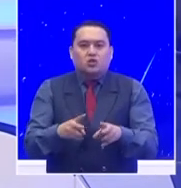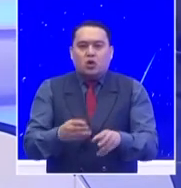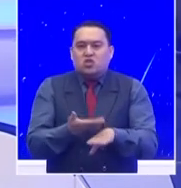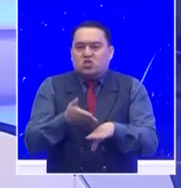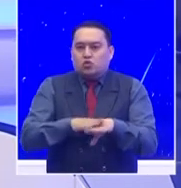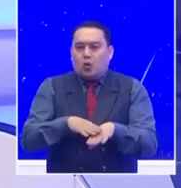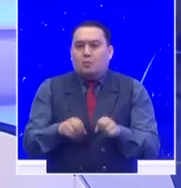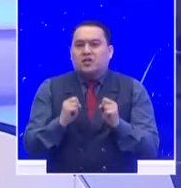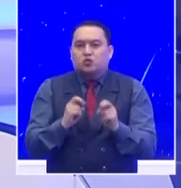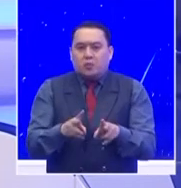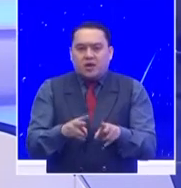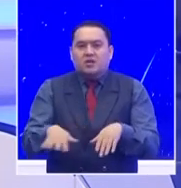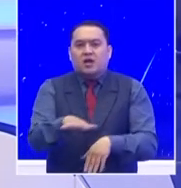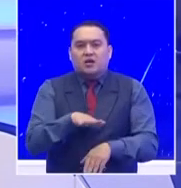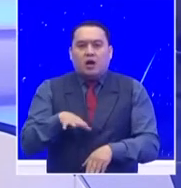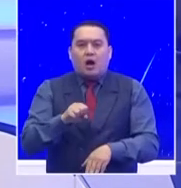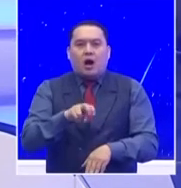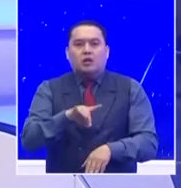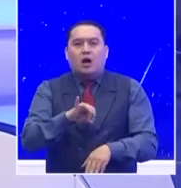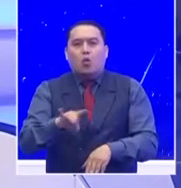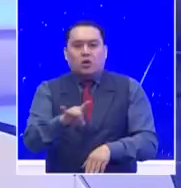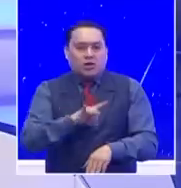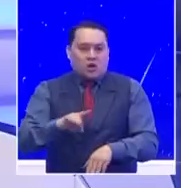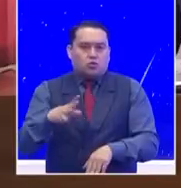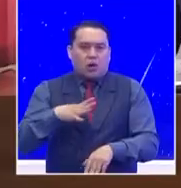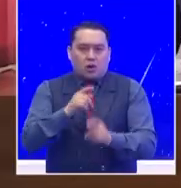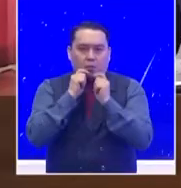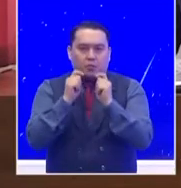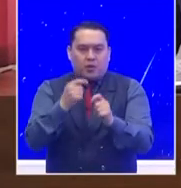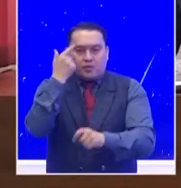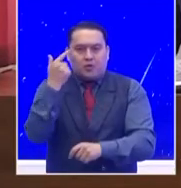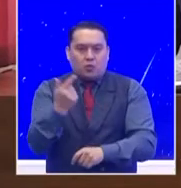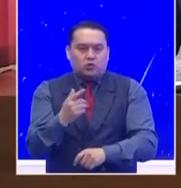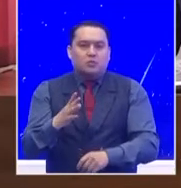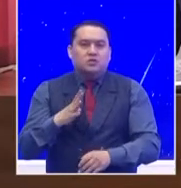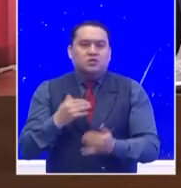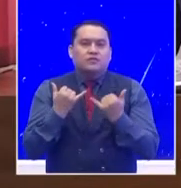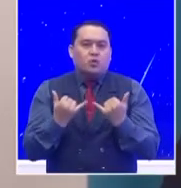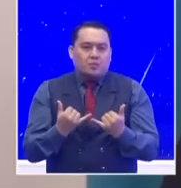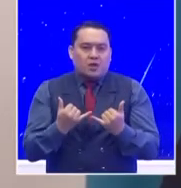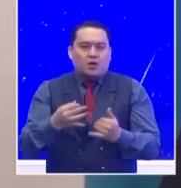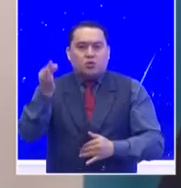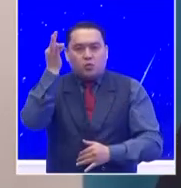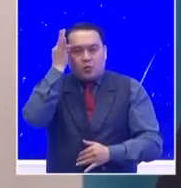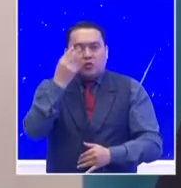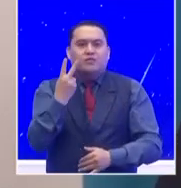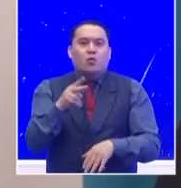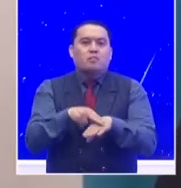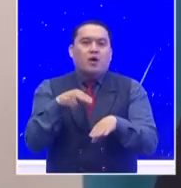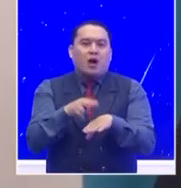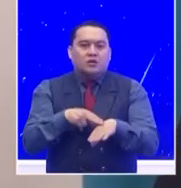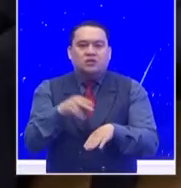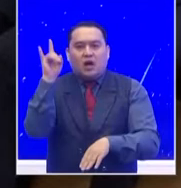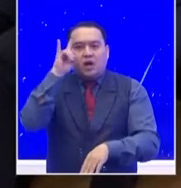особо тяжкое преступление, на территории Алакольского района наградили благодарственными письмами. Напомним, двое сотрудников отдела